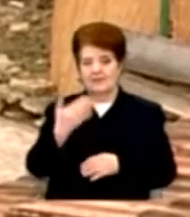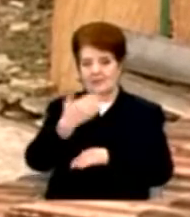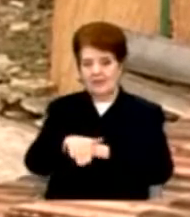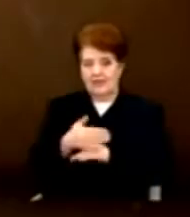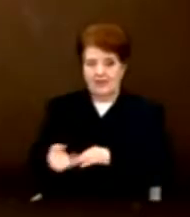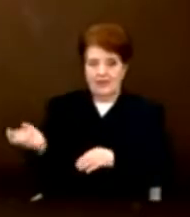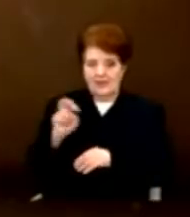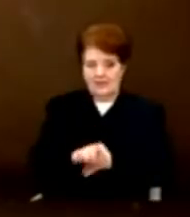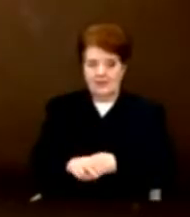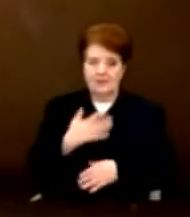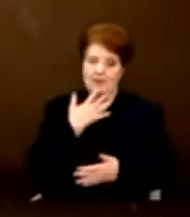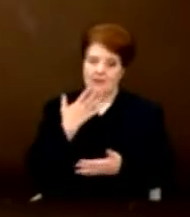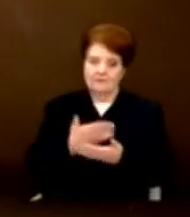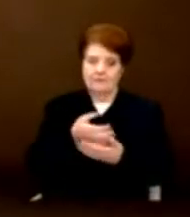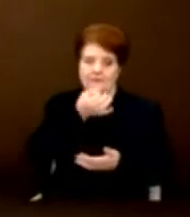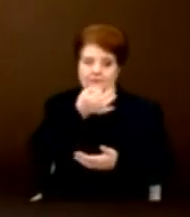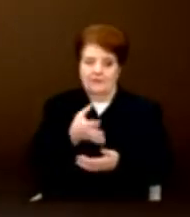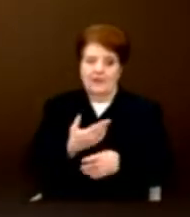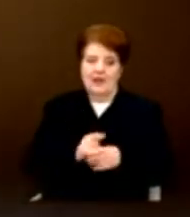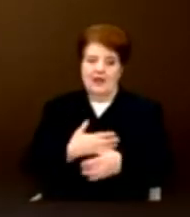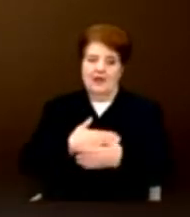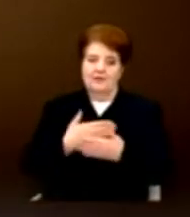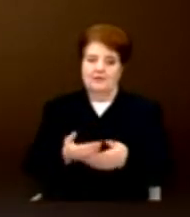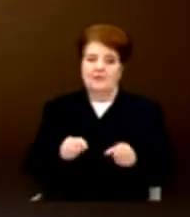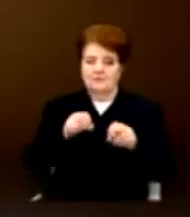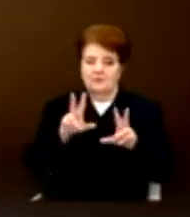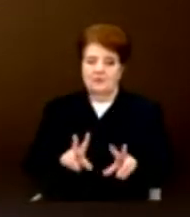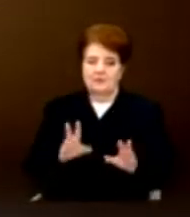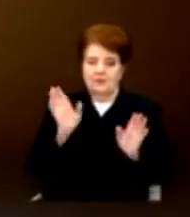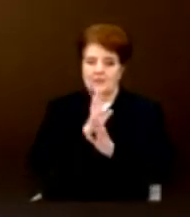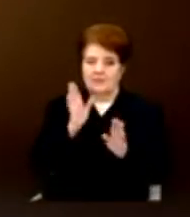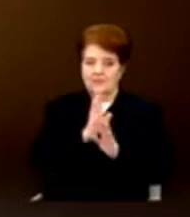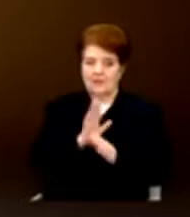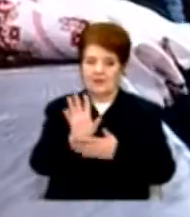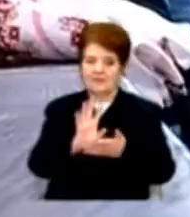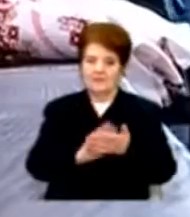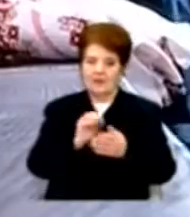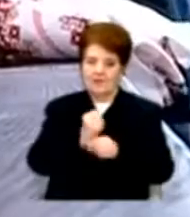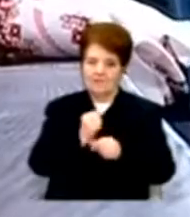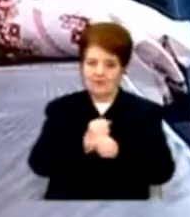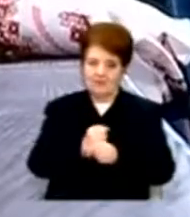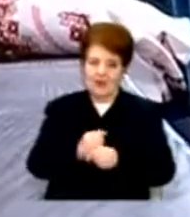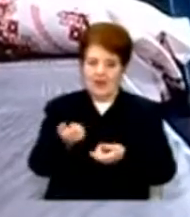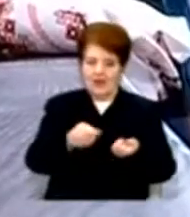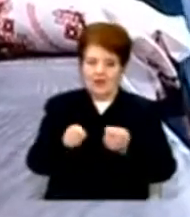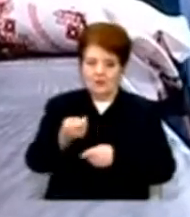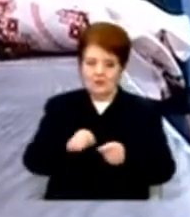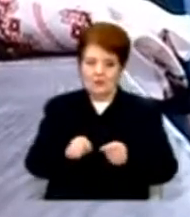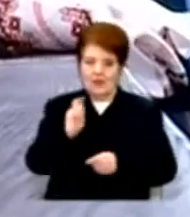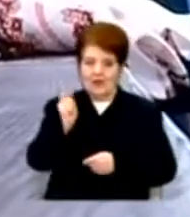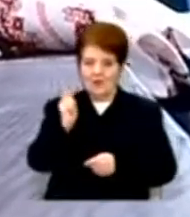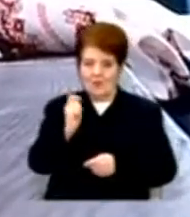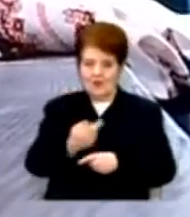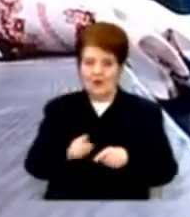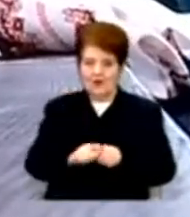străinătate, participă cu drag la diverse activități specifice sezonului. De exemplu, la coacerea Crăciuneilor. Îi vedem la treabă